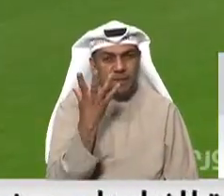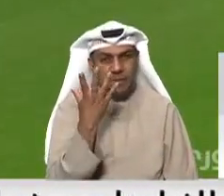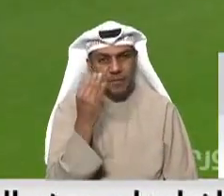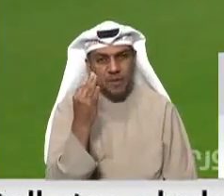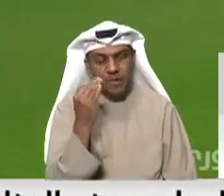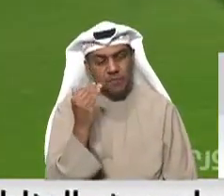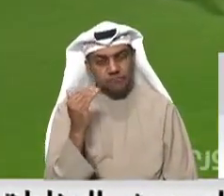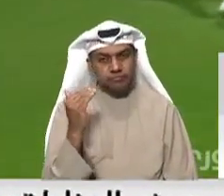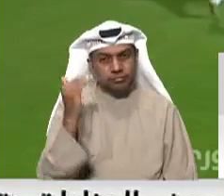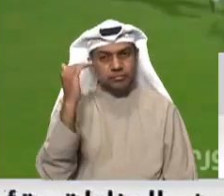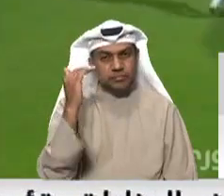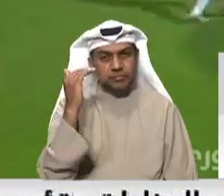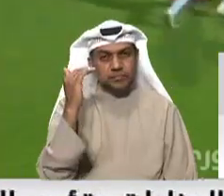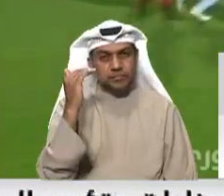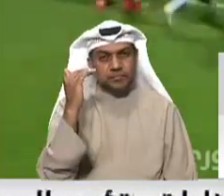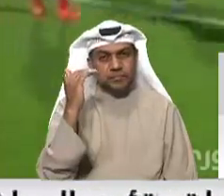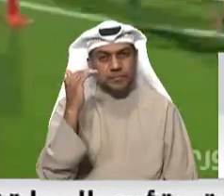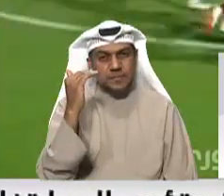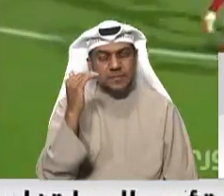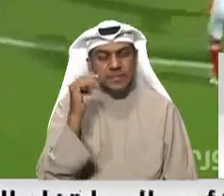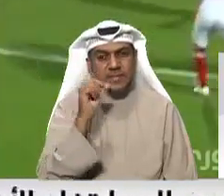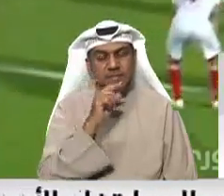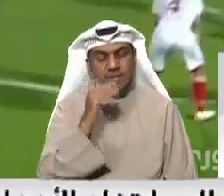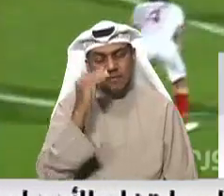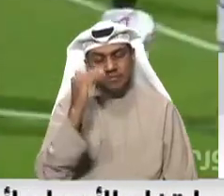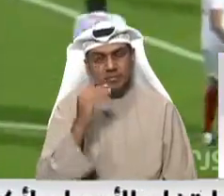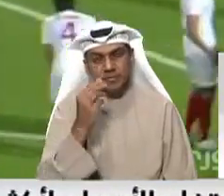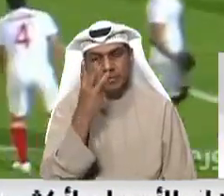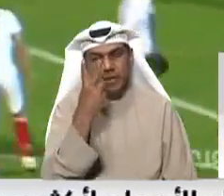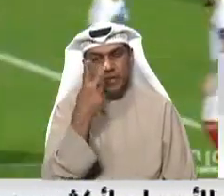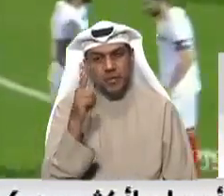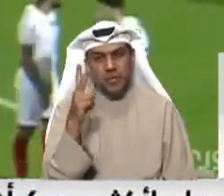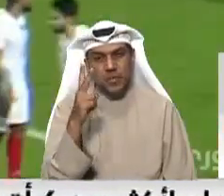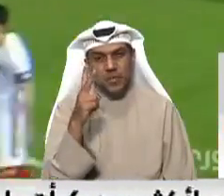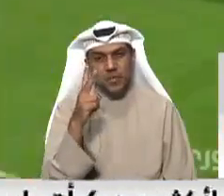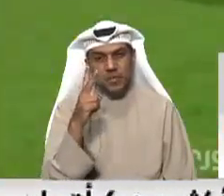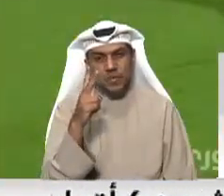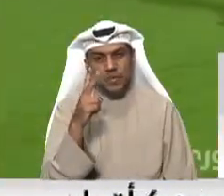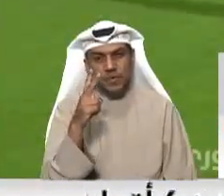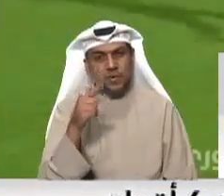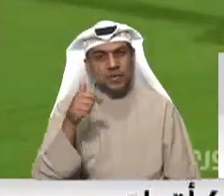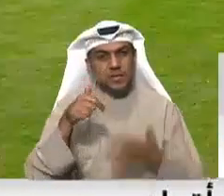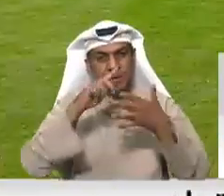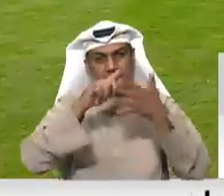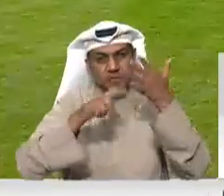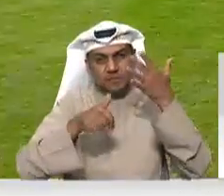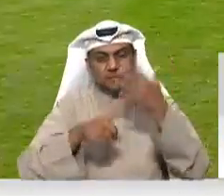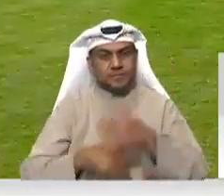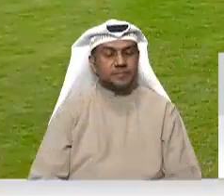نقطه في الصداره بينما رفع السبيرتو الى 23 نقطه في المركز السادس